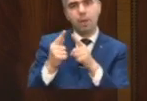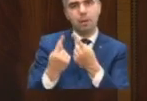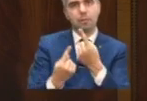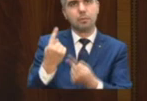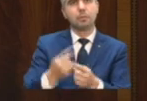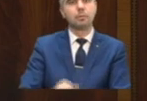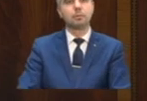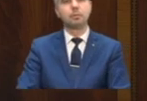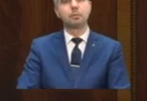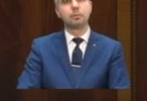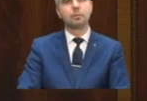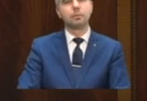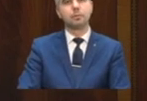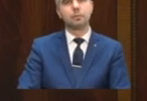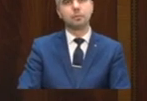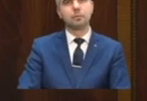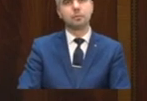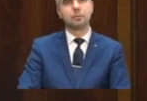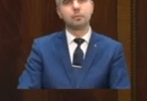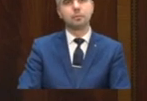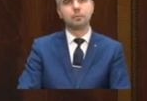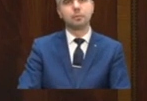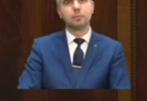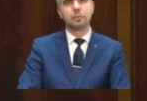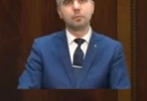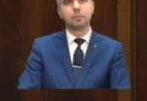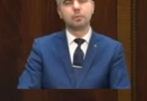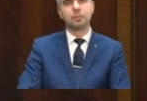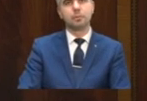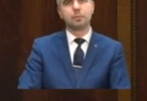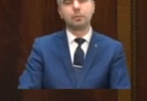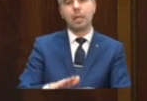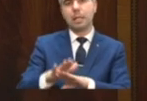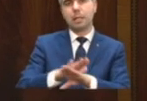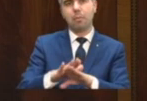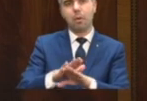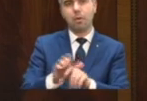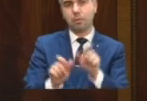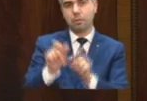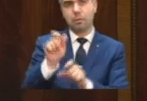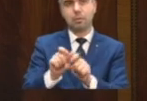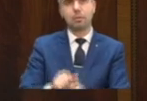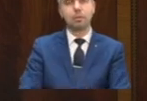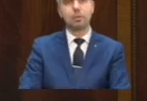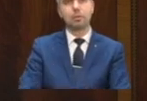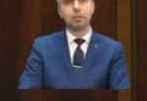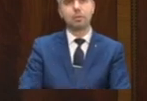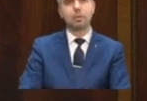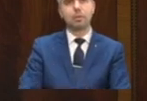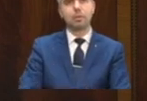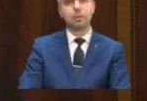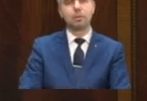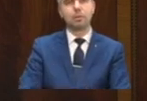يهديه تعرف حقيقه هذه الاشياء. ثم كذلك ايها الاخوان والاخوات نتكلم، يمكن تلتزم بالتعقيب